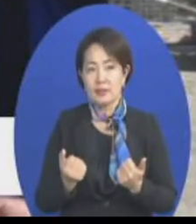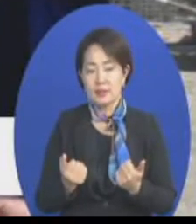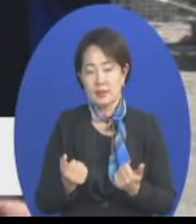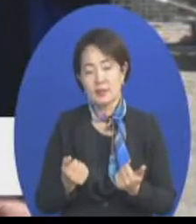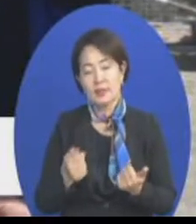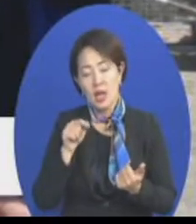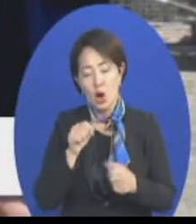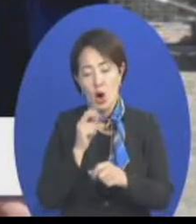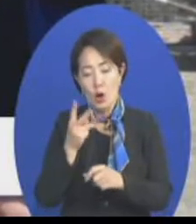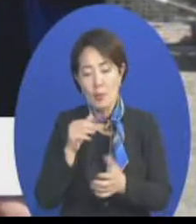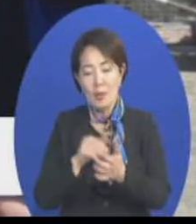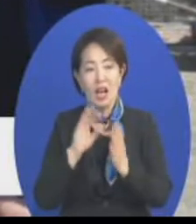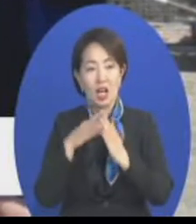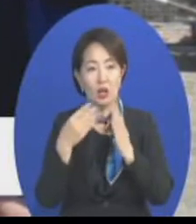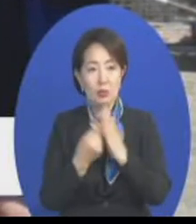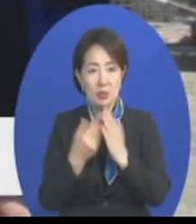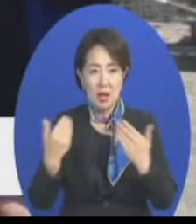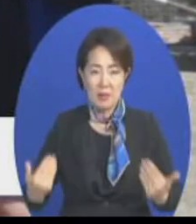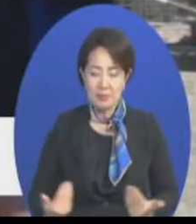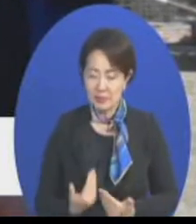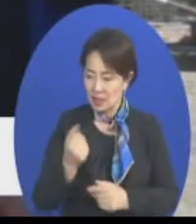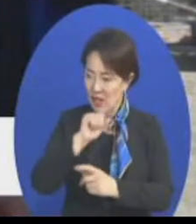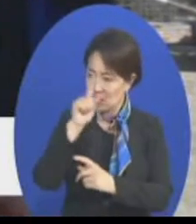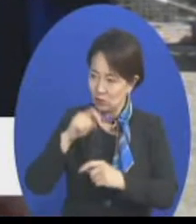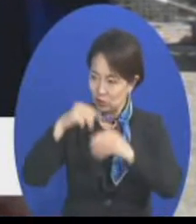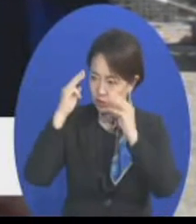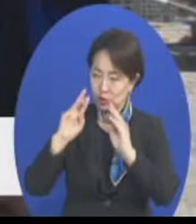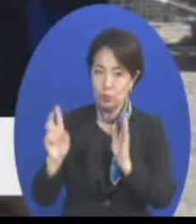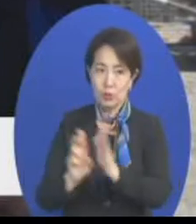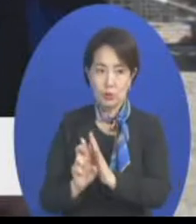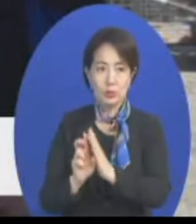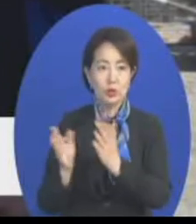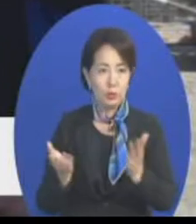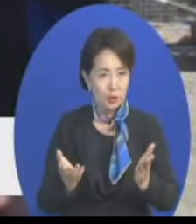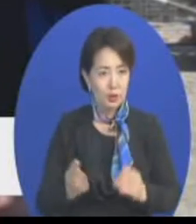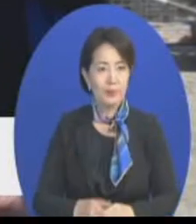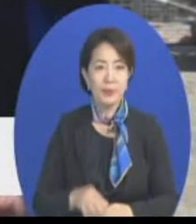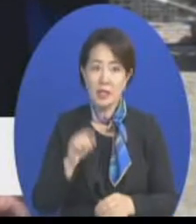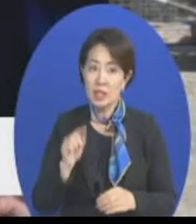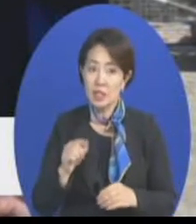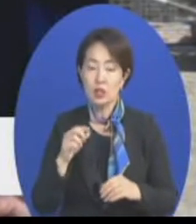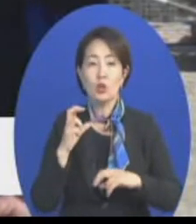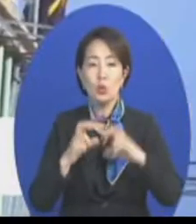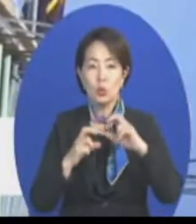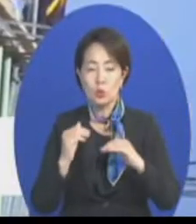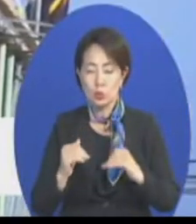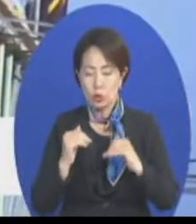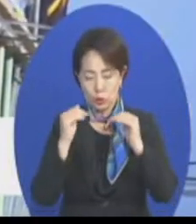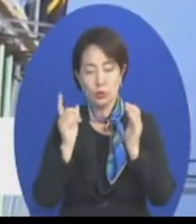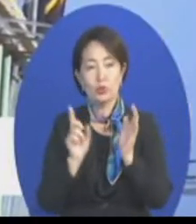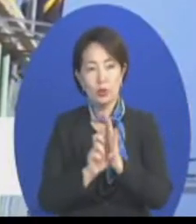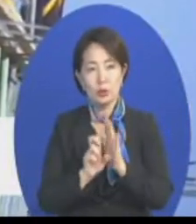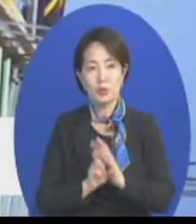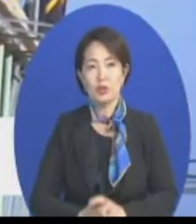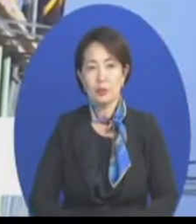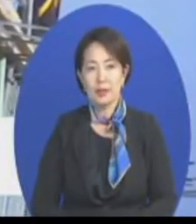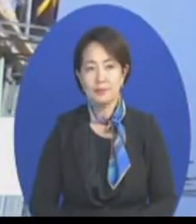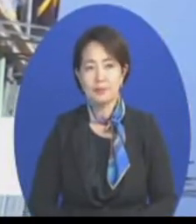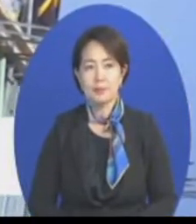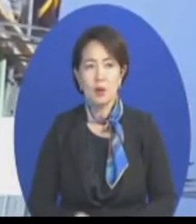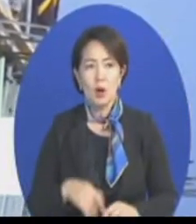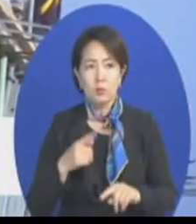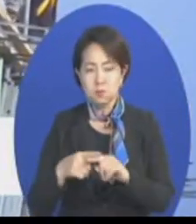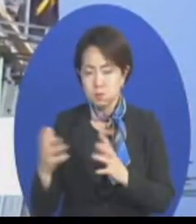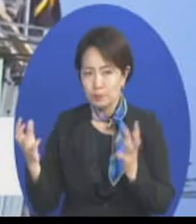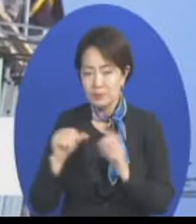ажлын байр хүн 2000 өрхийн аж амьдралын асуудал шийдэгдэх болцоотой болно гэсэн үг. Тэгэхээр ингэж л үйлдвэрлэл үүсгэхийг хөгжүүлэх юм боломж гэж байна. Орнотгийн